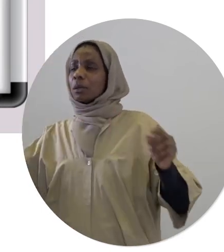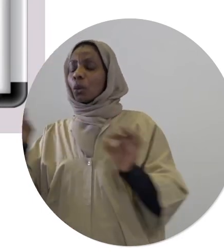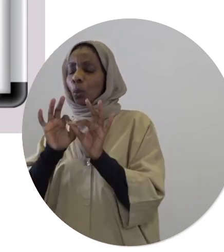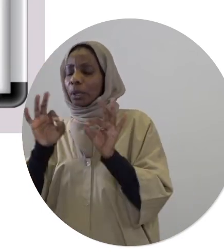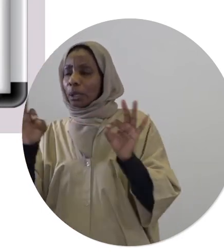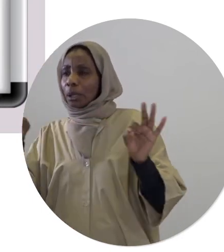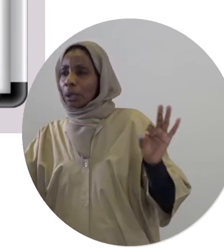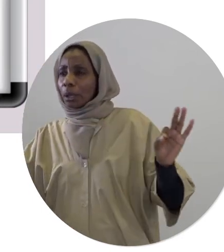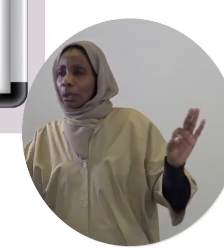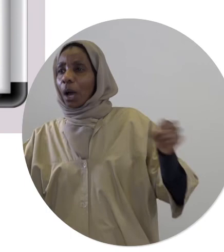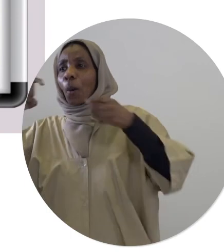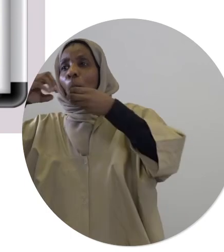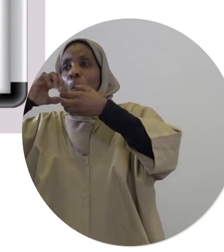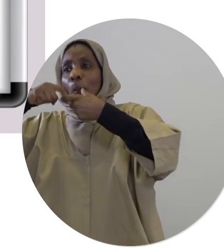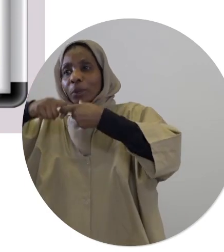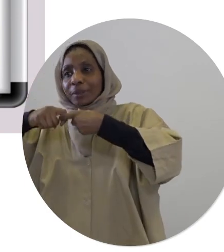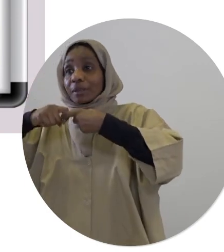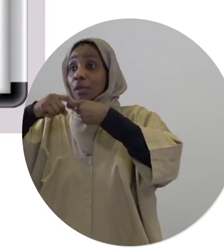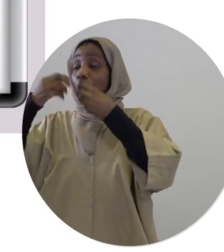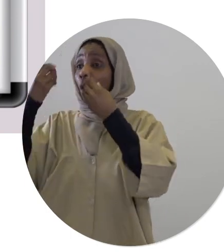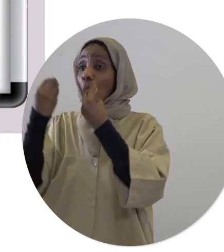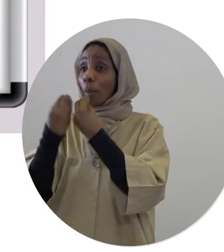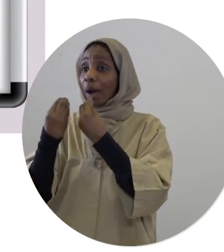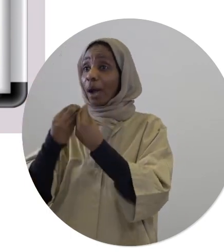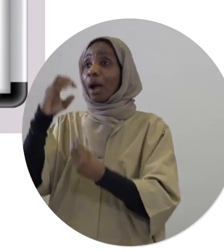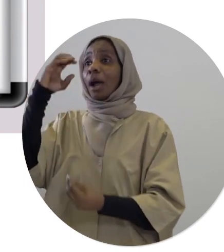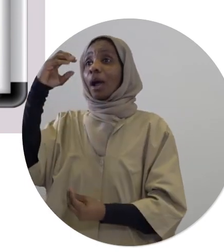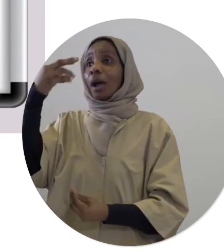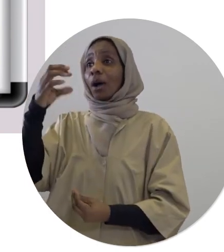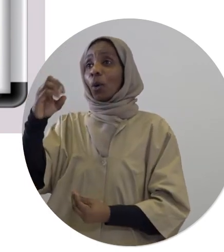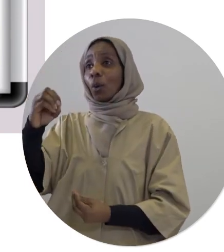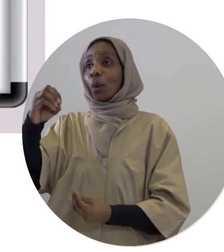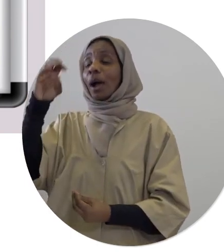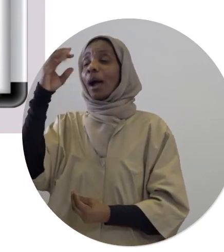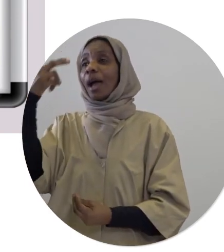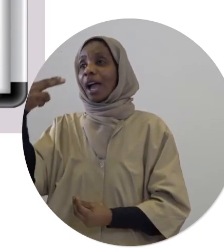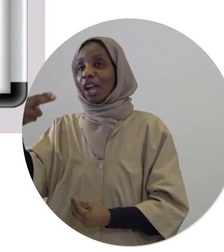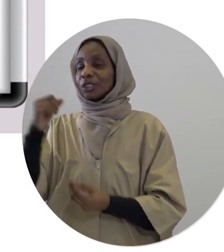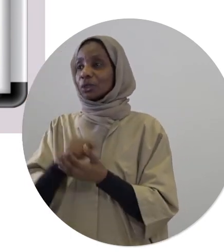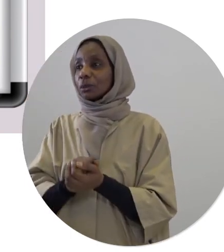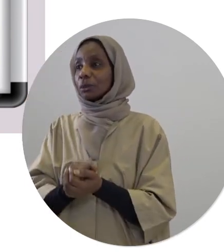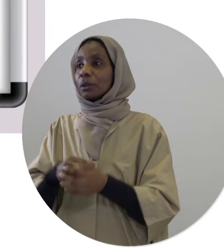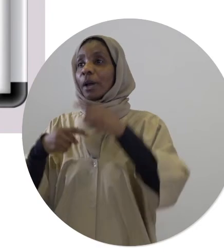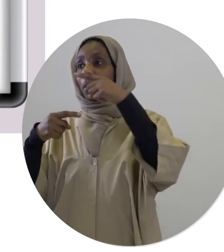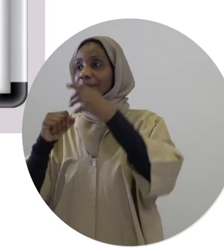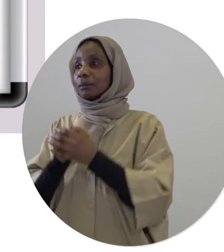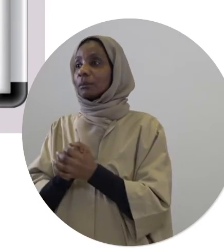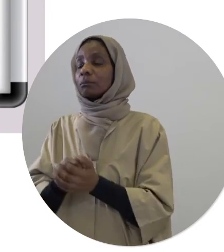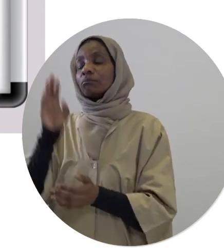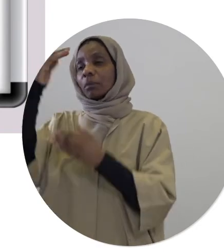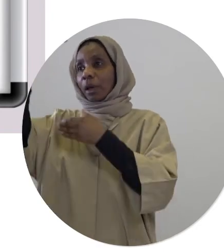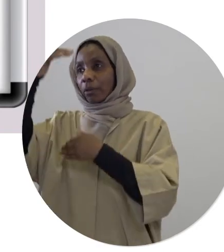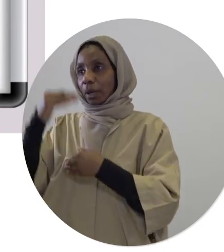متصلة ومرتبط بها مجموعة الهيدروكسيل. نرقم ذرات الكربون في السلسلة الكربونية